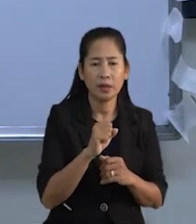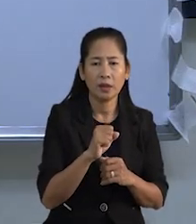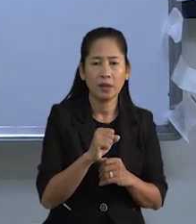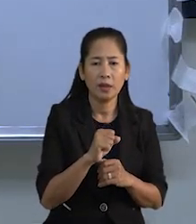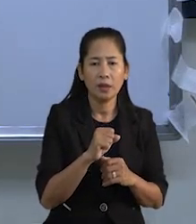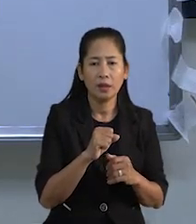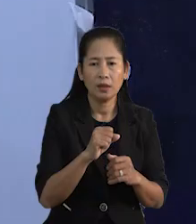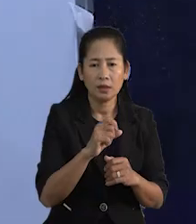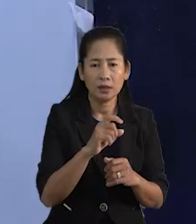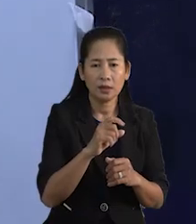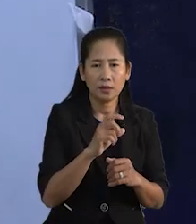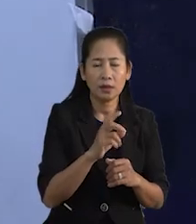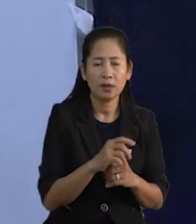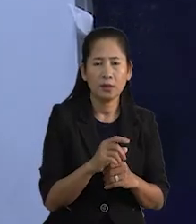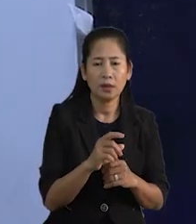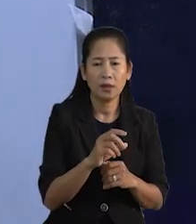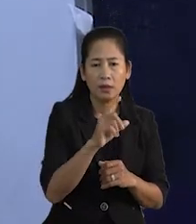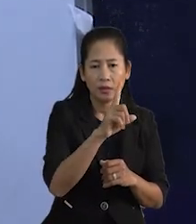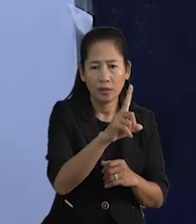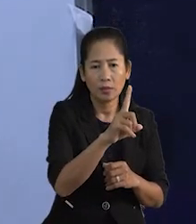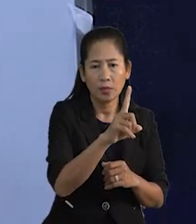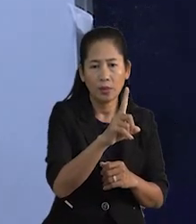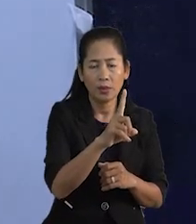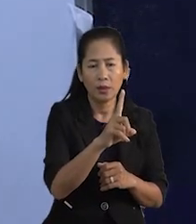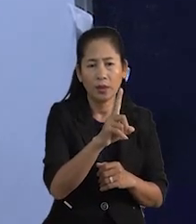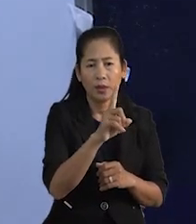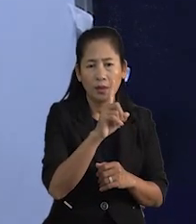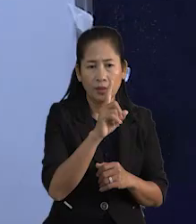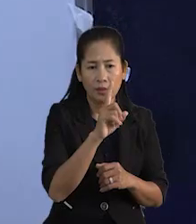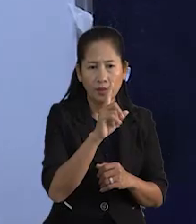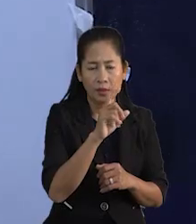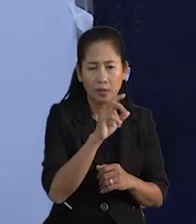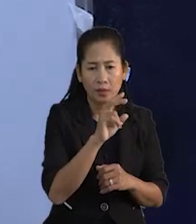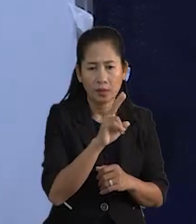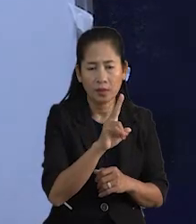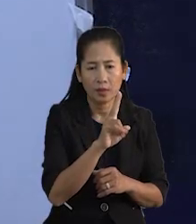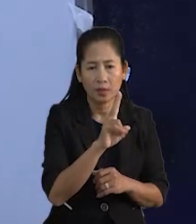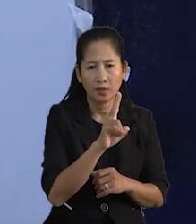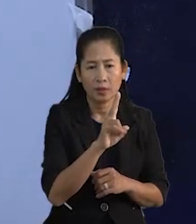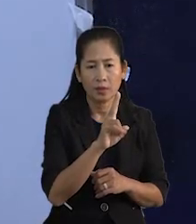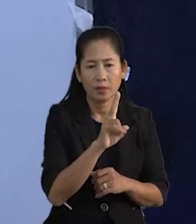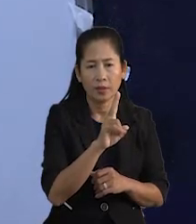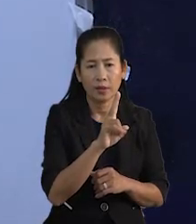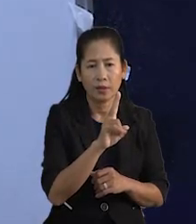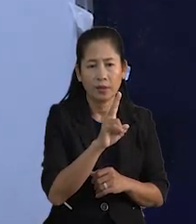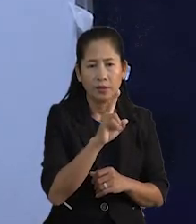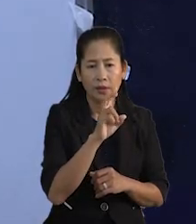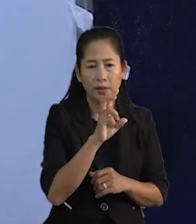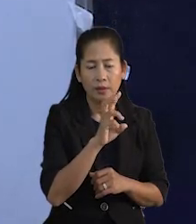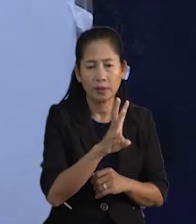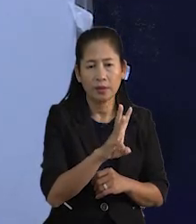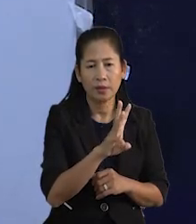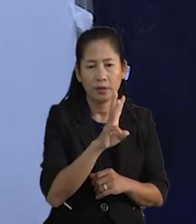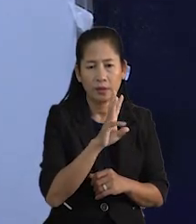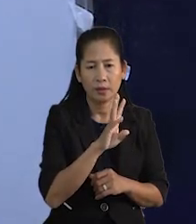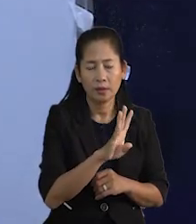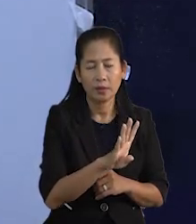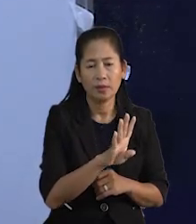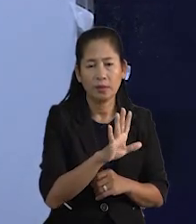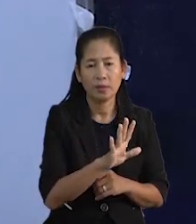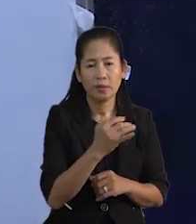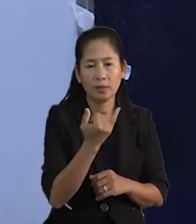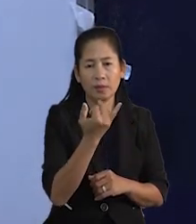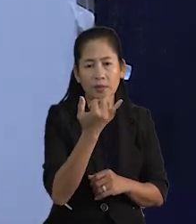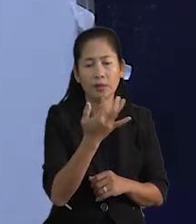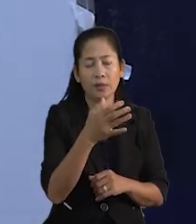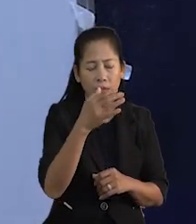ទចឹងបានន័យថាកូនត្រូវសរសេរខ្លឹមសារនៃលបាស់ទី1ជាមុនបន្ទាប់មកកូនសរសេរខ្លឹមសារលបាស់ទី2ទី3 4